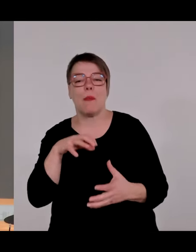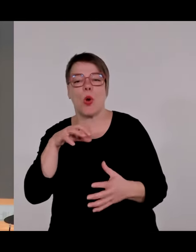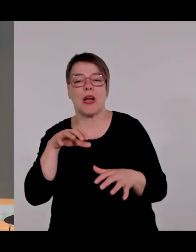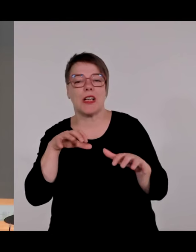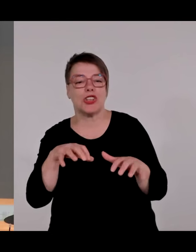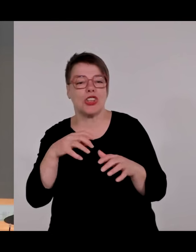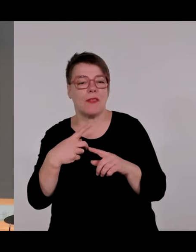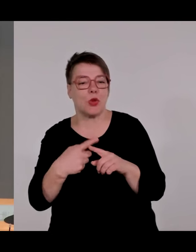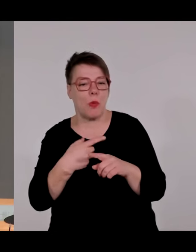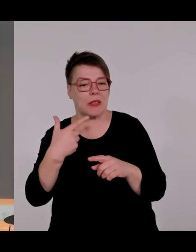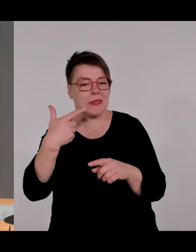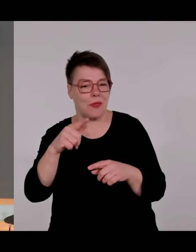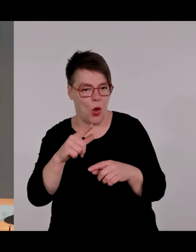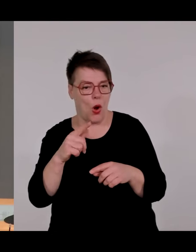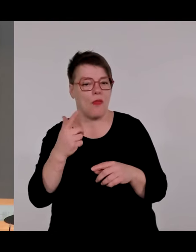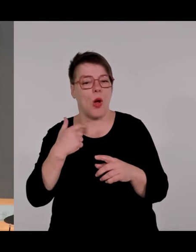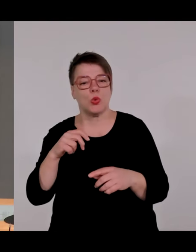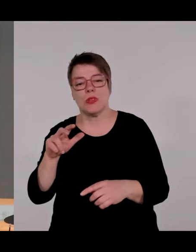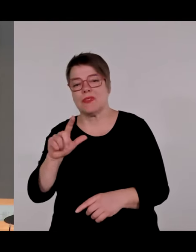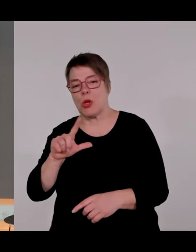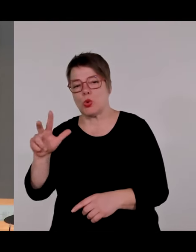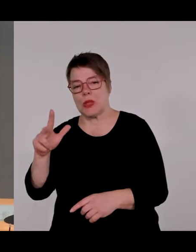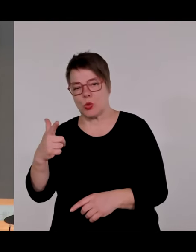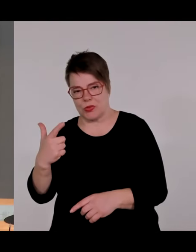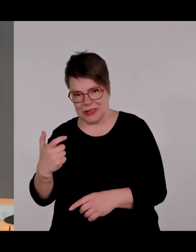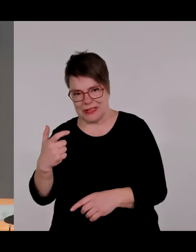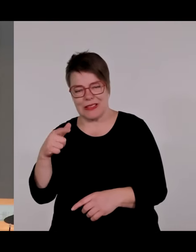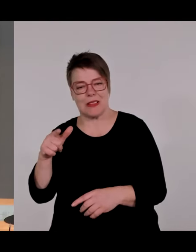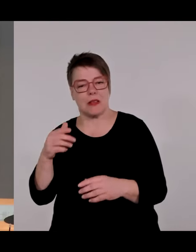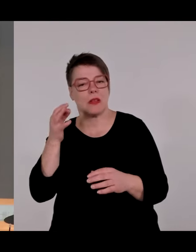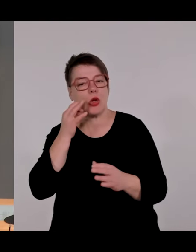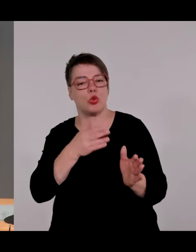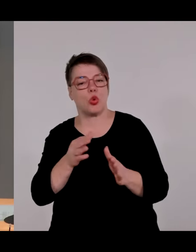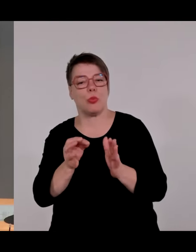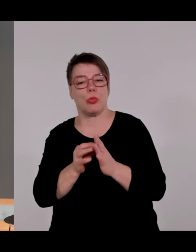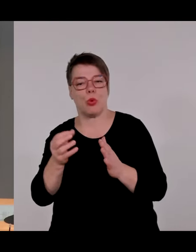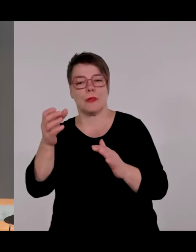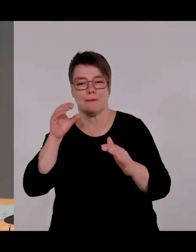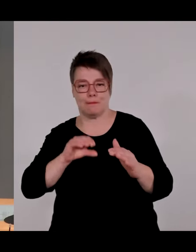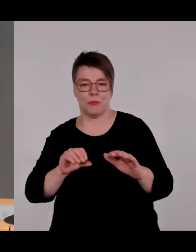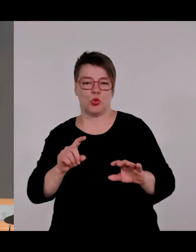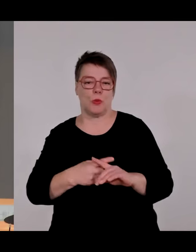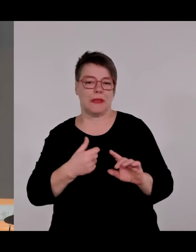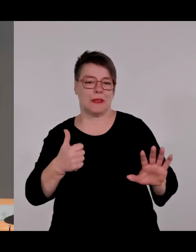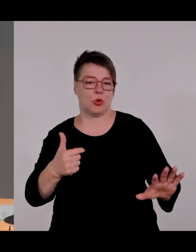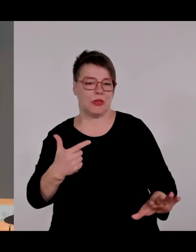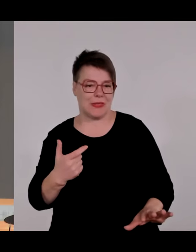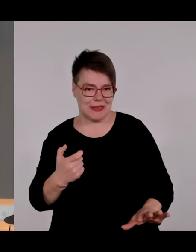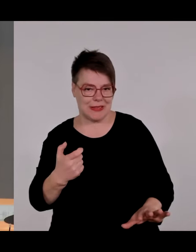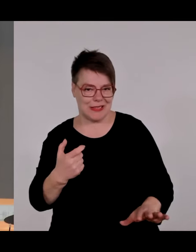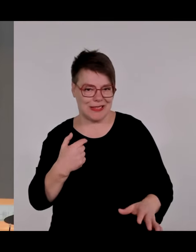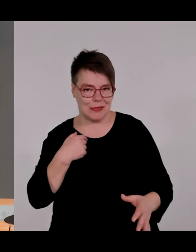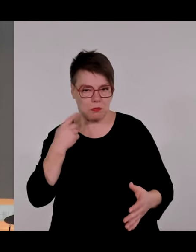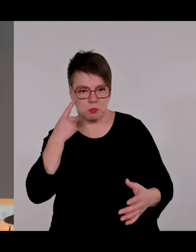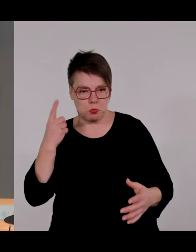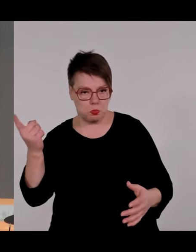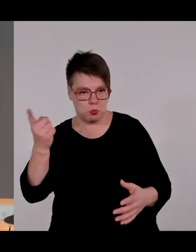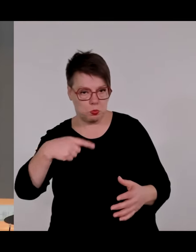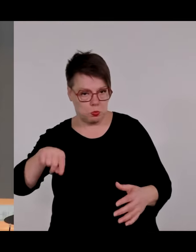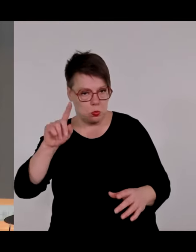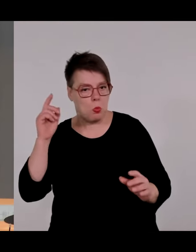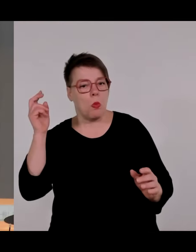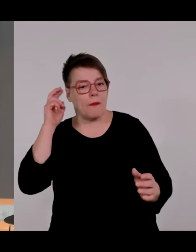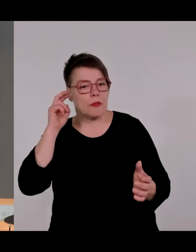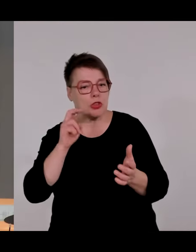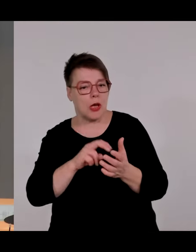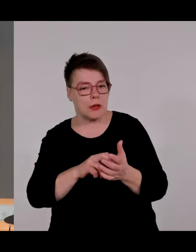Unsere heutige Tagesordnung ist damit so beschlossen. Auf die Ihnen zur Verfügung gestellte Konsensliste darf ich hinweisen und stelle fest, dass auch hier kein